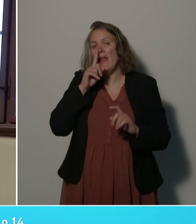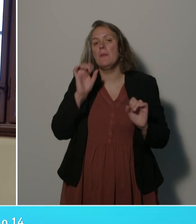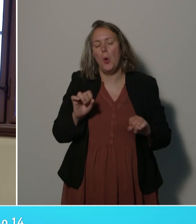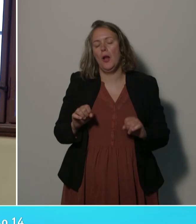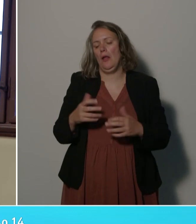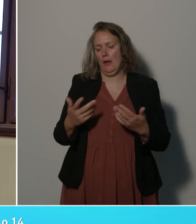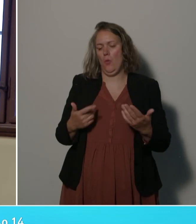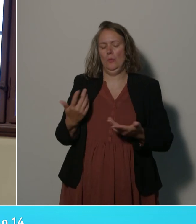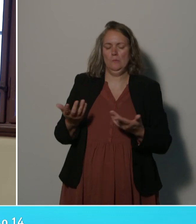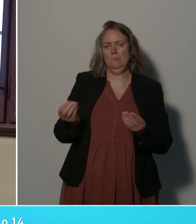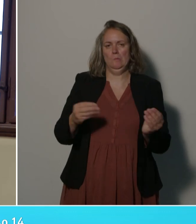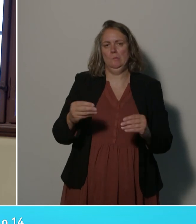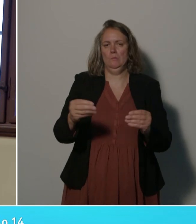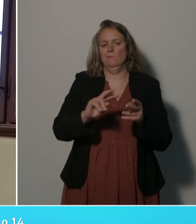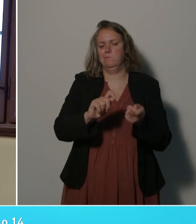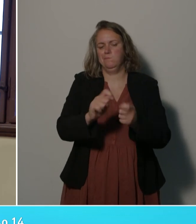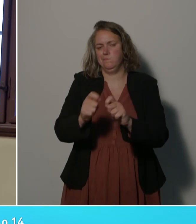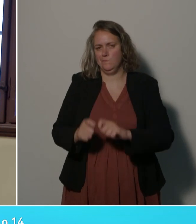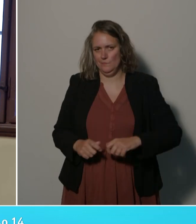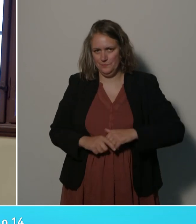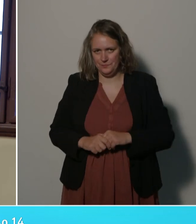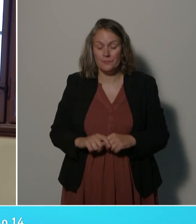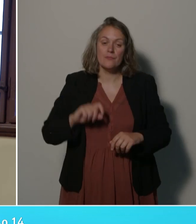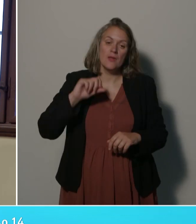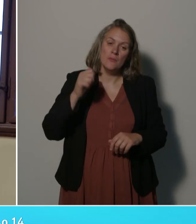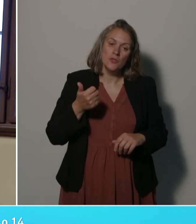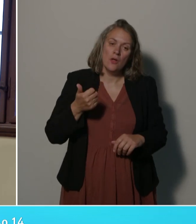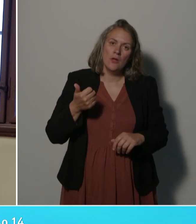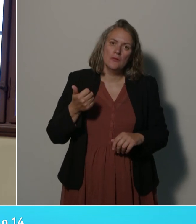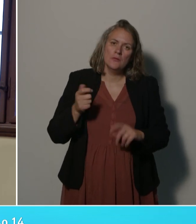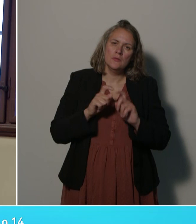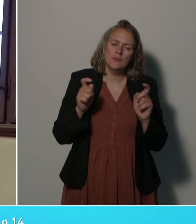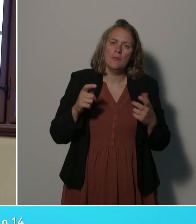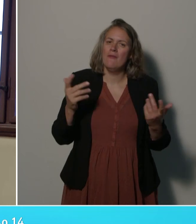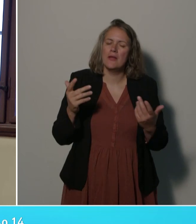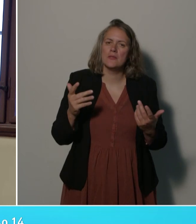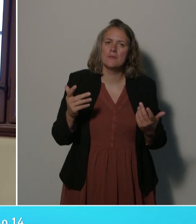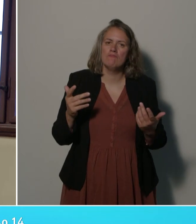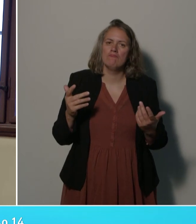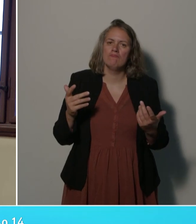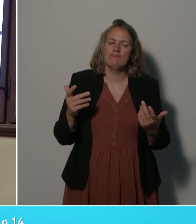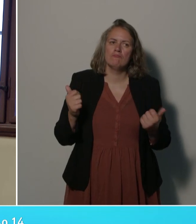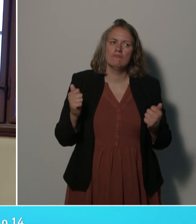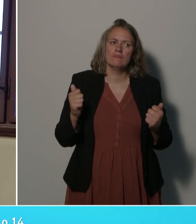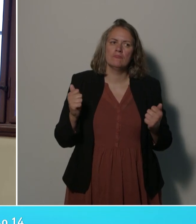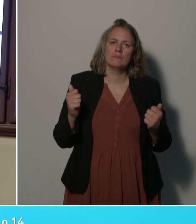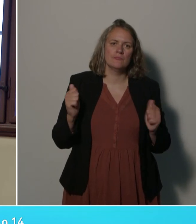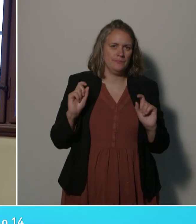mit aufgenommen. Insbesondere ging es da auch um Fragen des